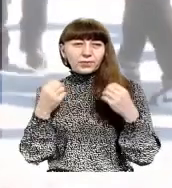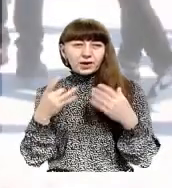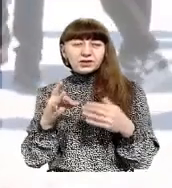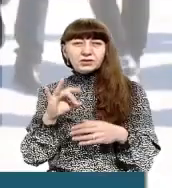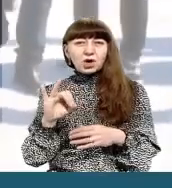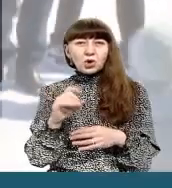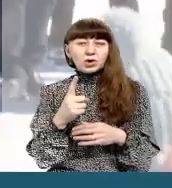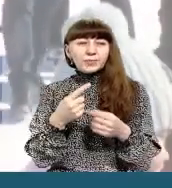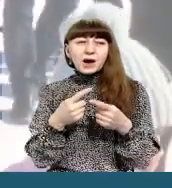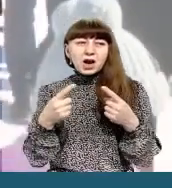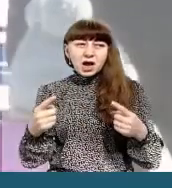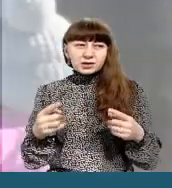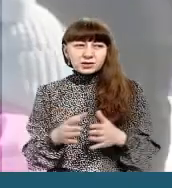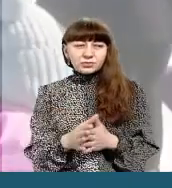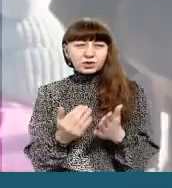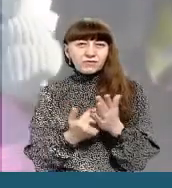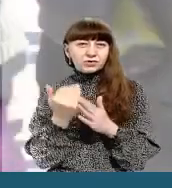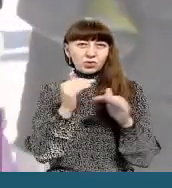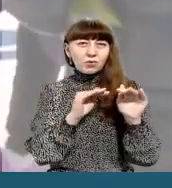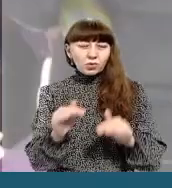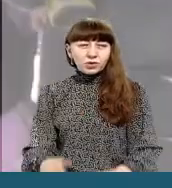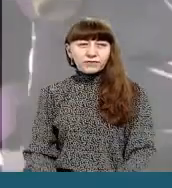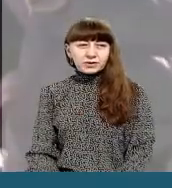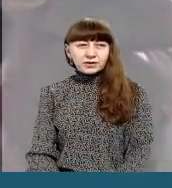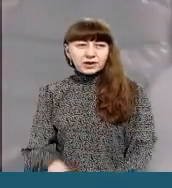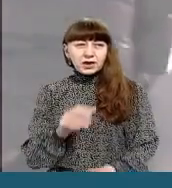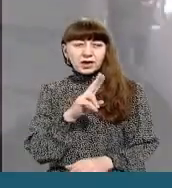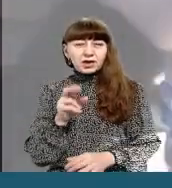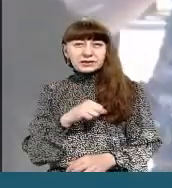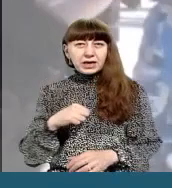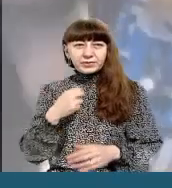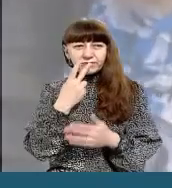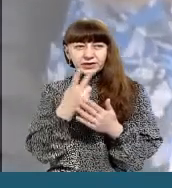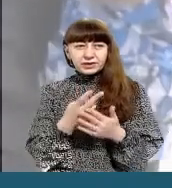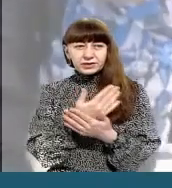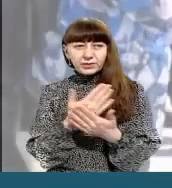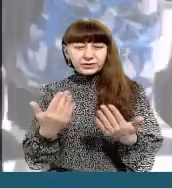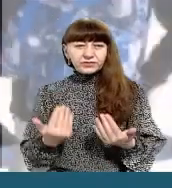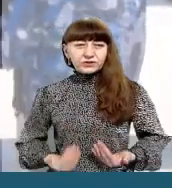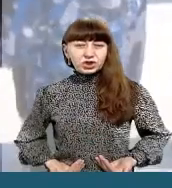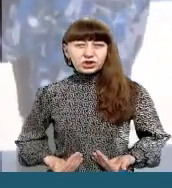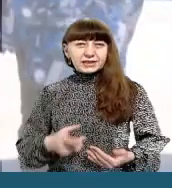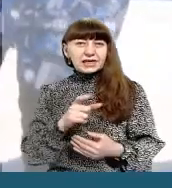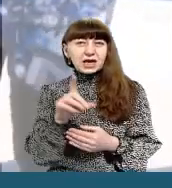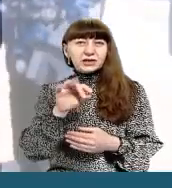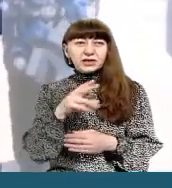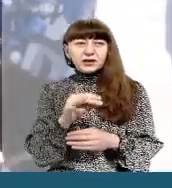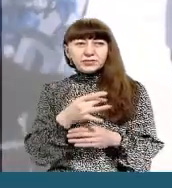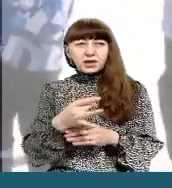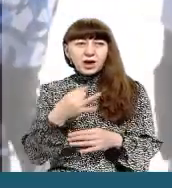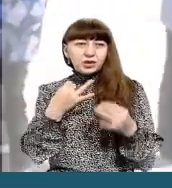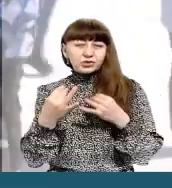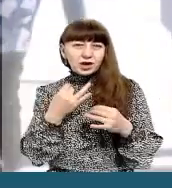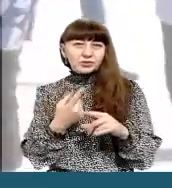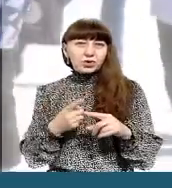көріп тұрғандарыңыздай барлығы бір-бірімен өте жақын етене араласады. Міне. Осылай бізде